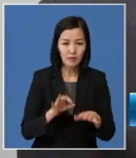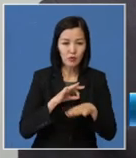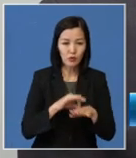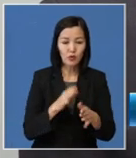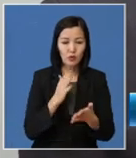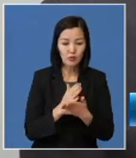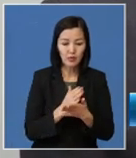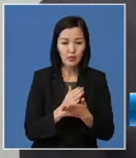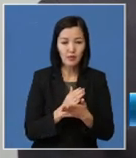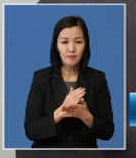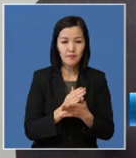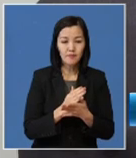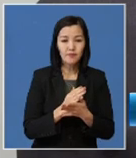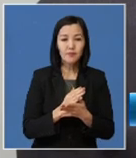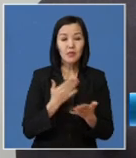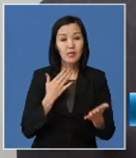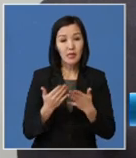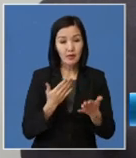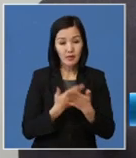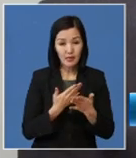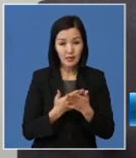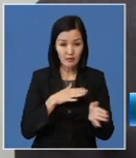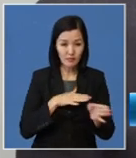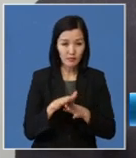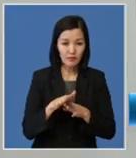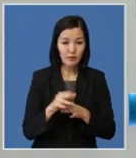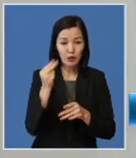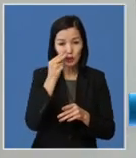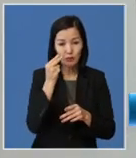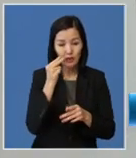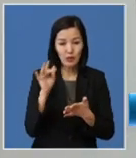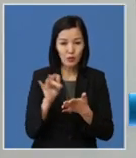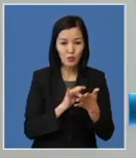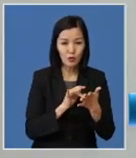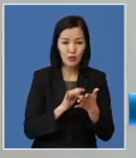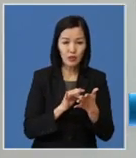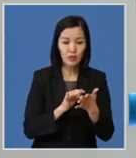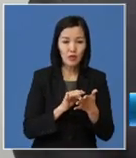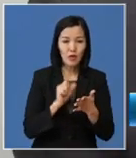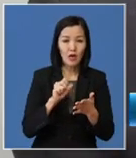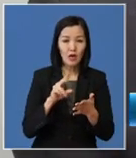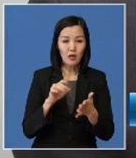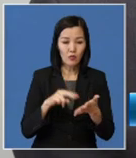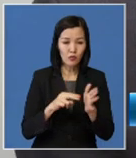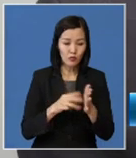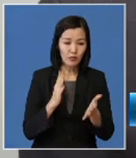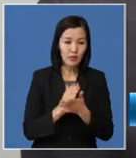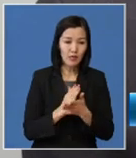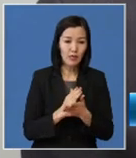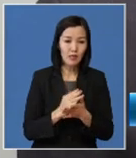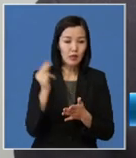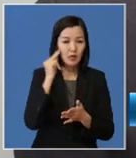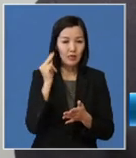келісім жұмыстары жүріп жатыр. Егер де ол іске асып жатса, Шымкенттен туристерді тасу Алакөлге жоспарда бар. Туристер қазір